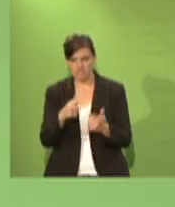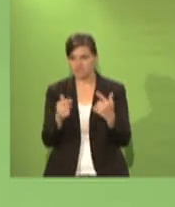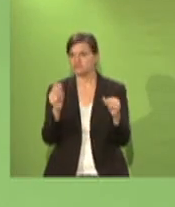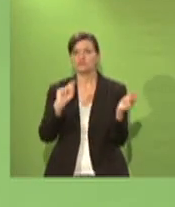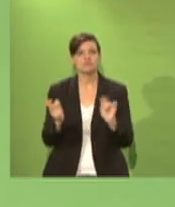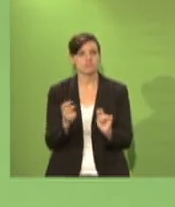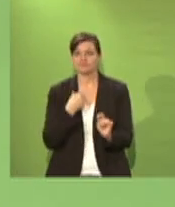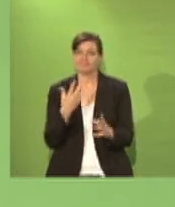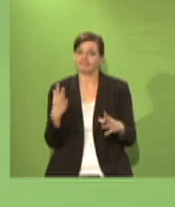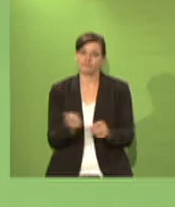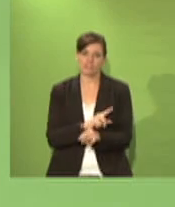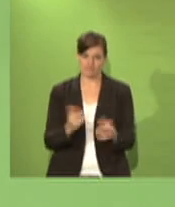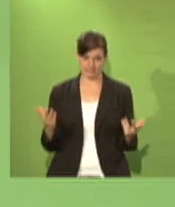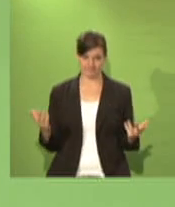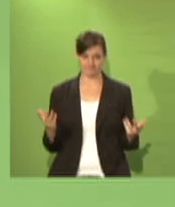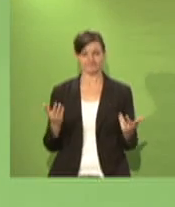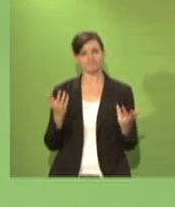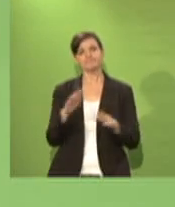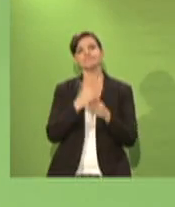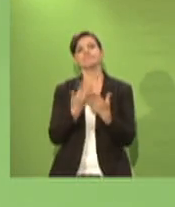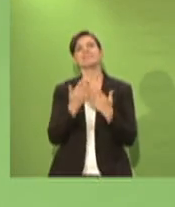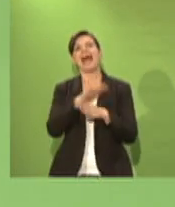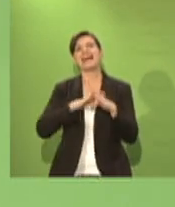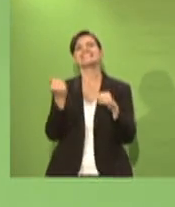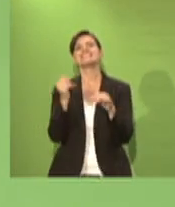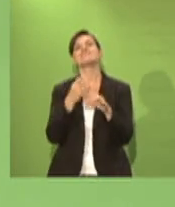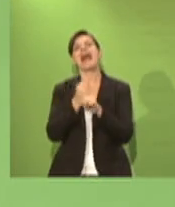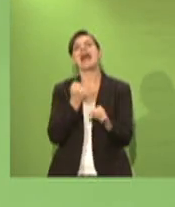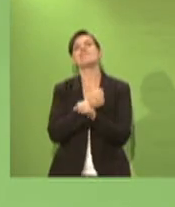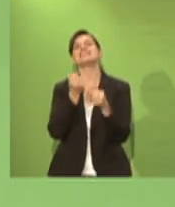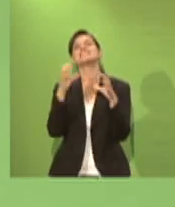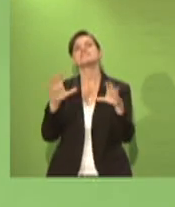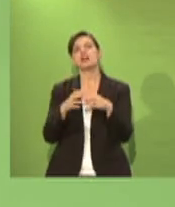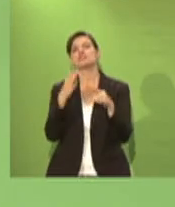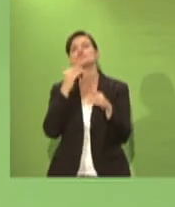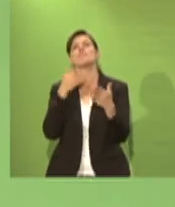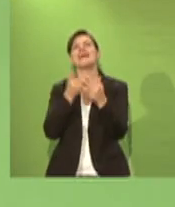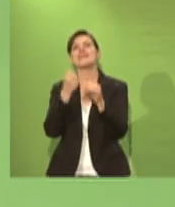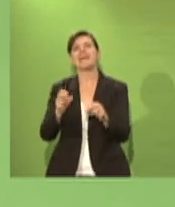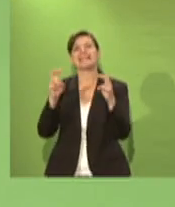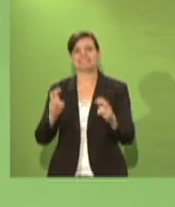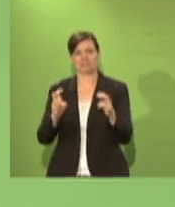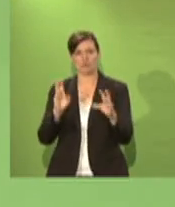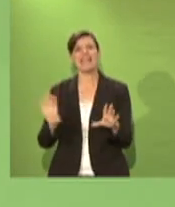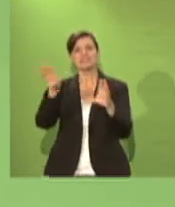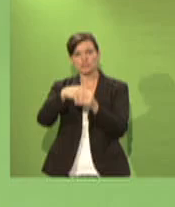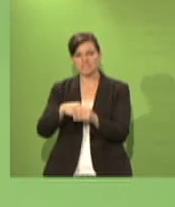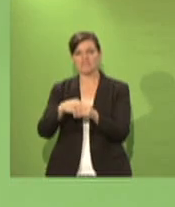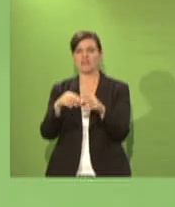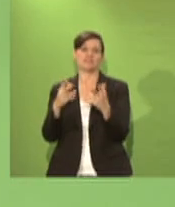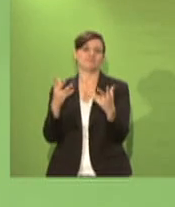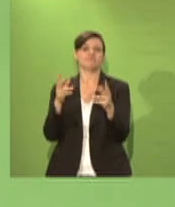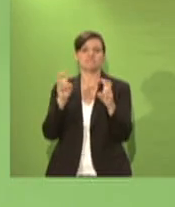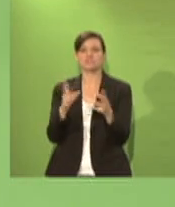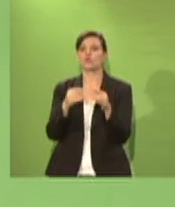Wenn wir in eine Landesarbeitsgemeinschaft gehen und da eine wirklich barrierefreie, eine inklusive Sitzung haben wollen mit Gebärden, mit